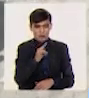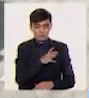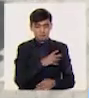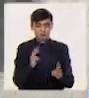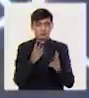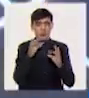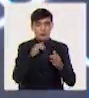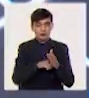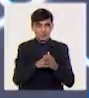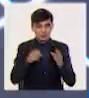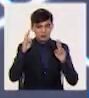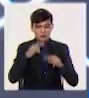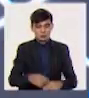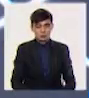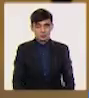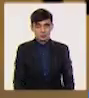шығу себебі белгісіз.